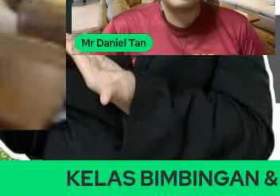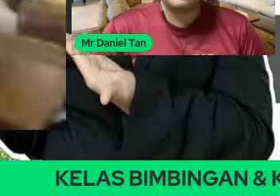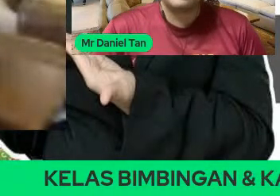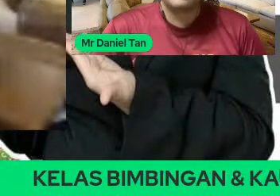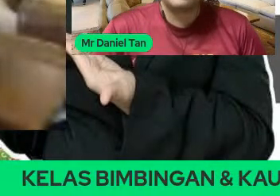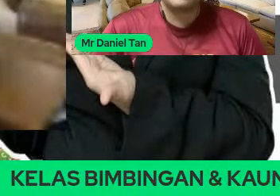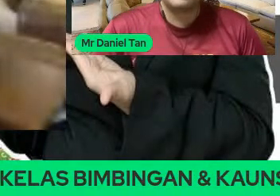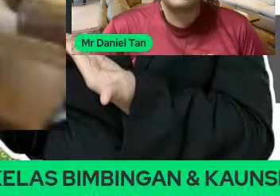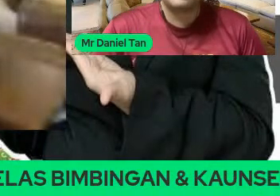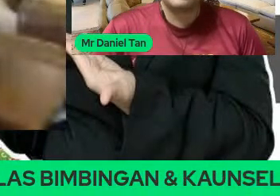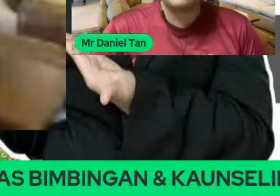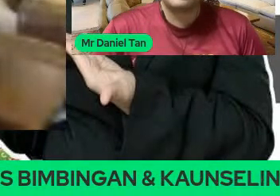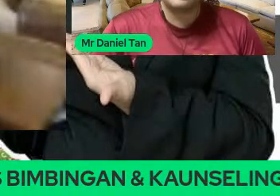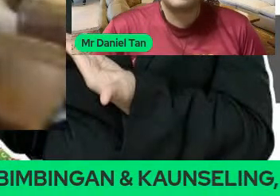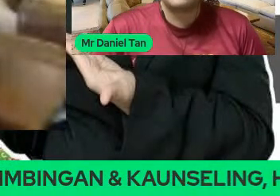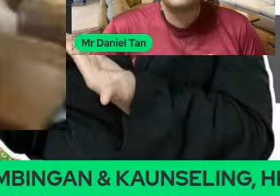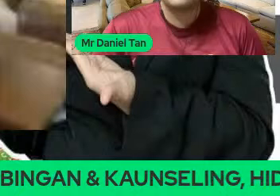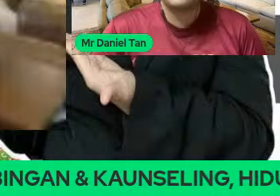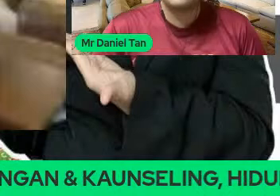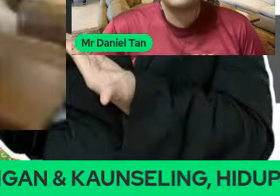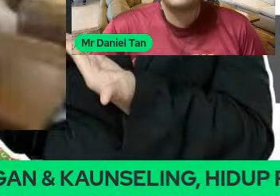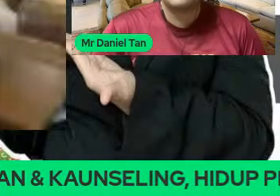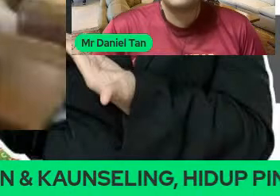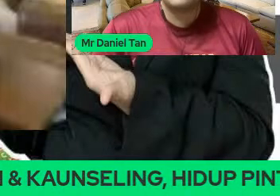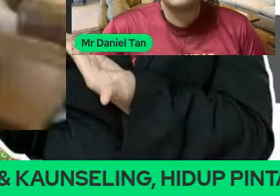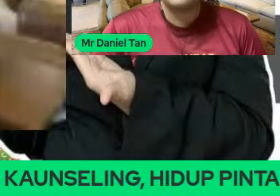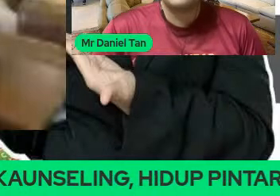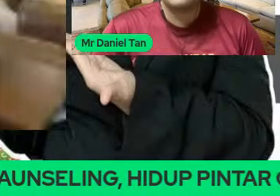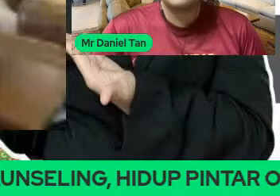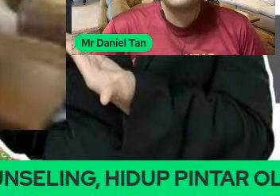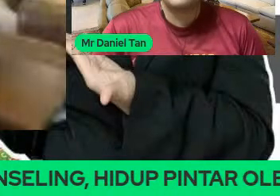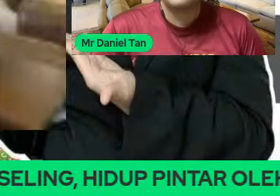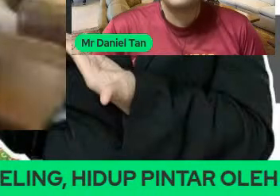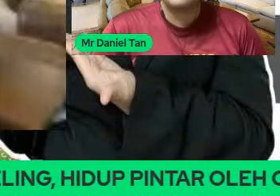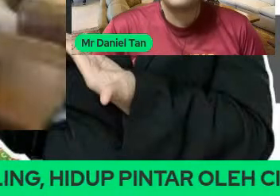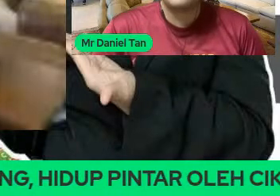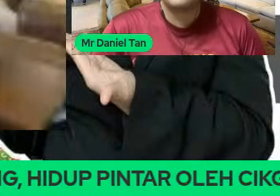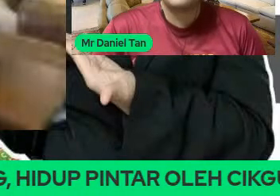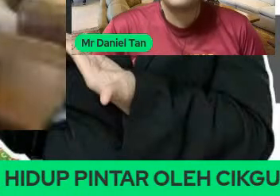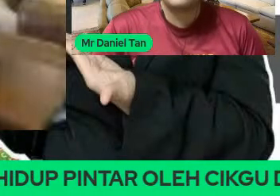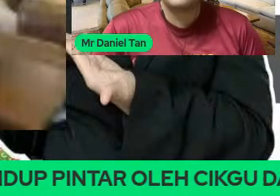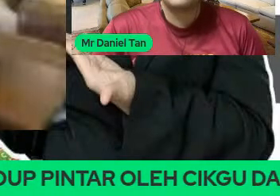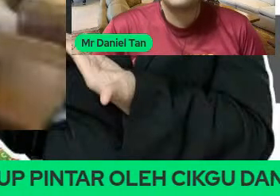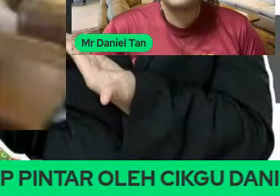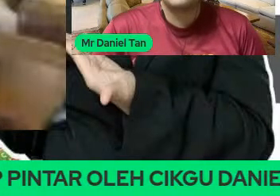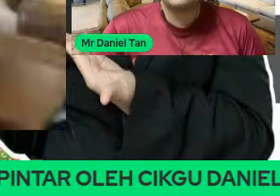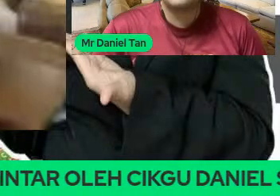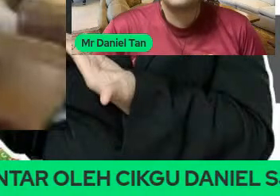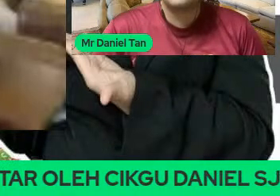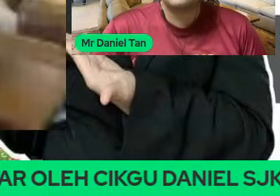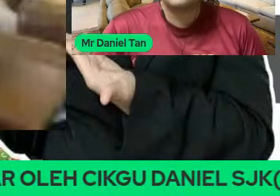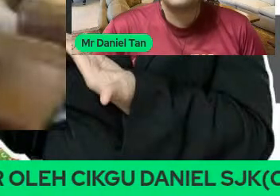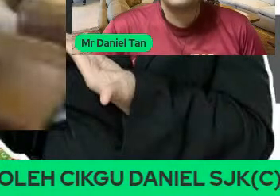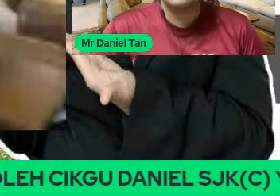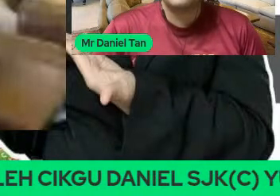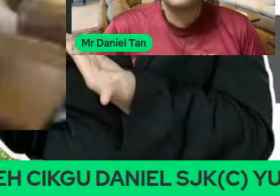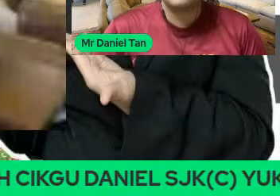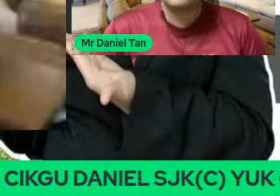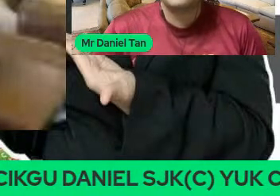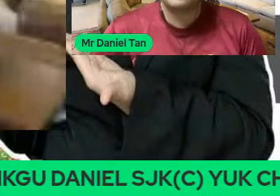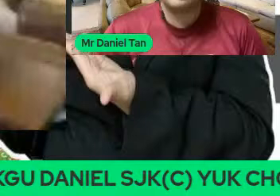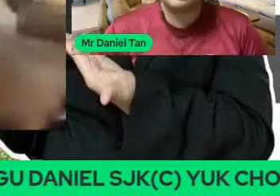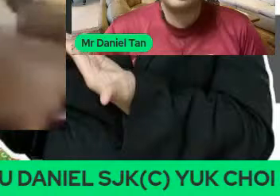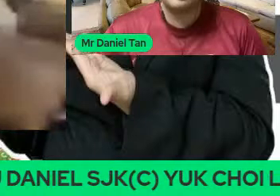setiap minggu sila rujuk jadwal kelas rushen percuma Hai juga diingatkan